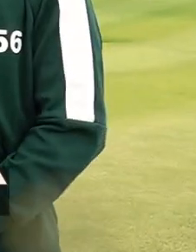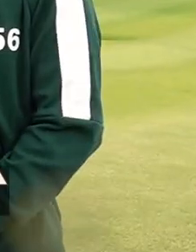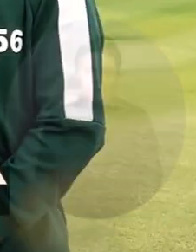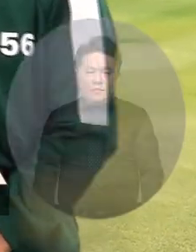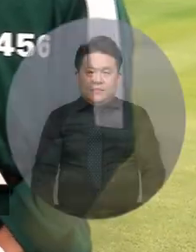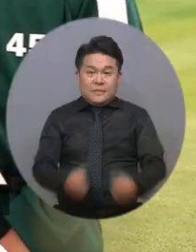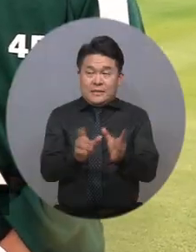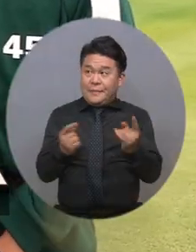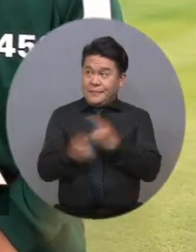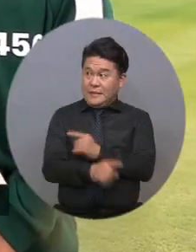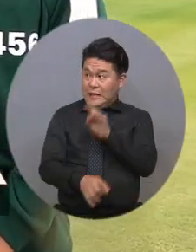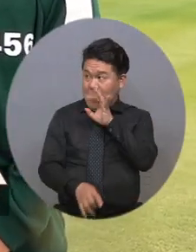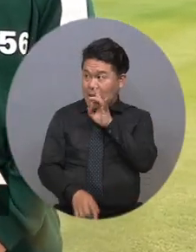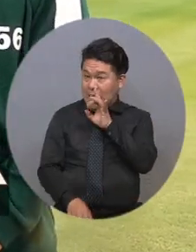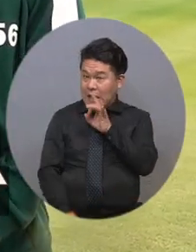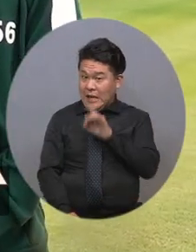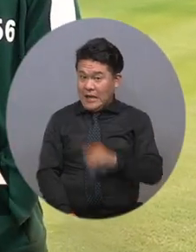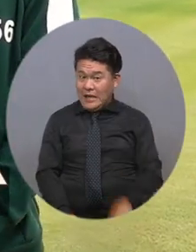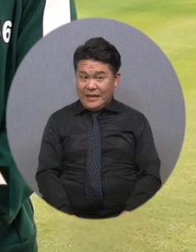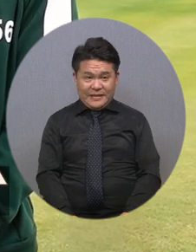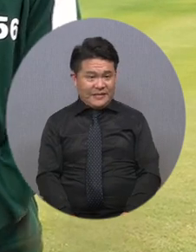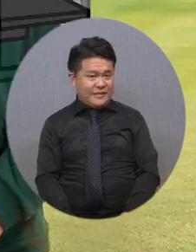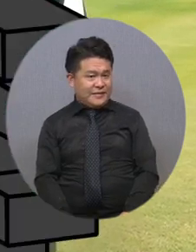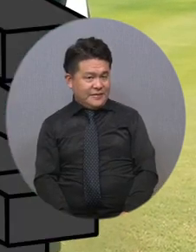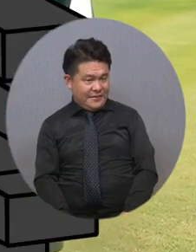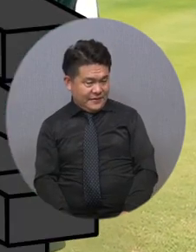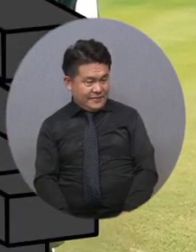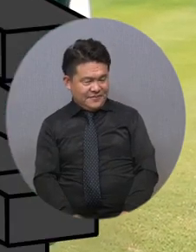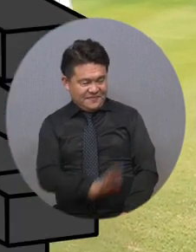팀을 바꿀 수는 없는 거죠? 455번?